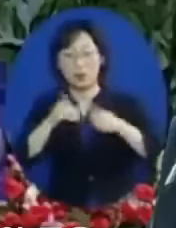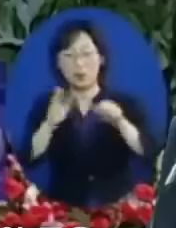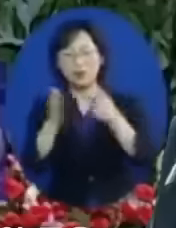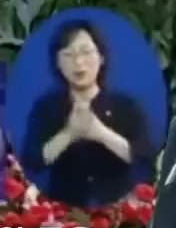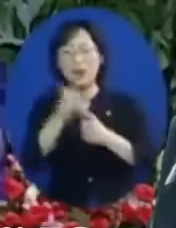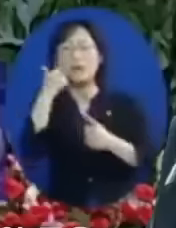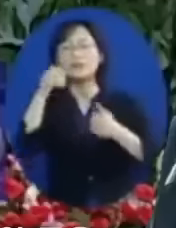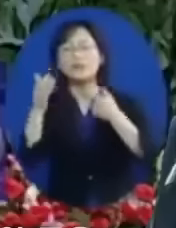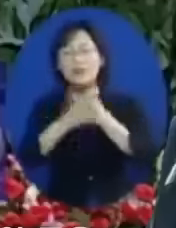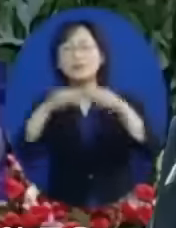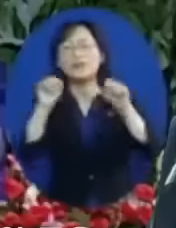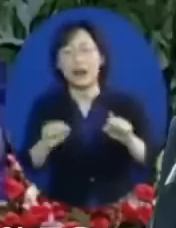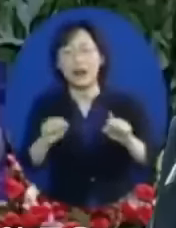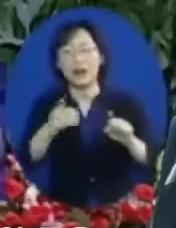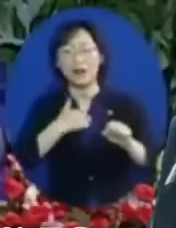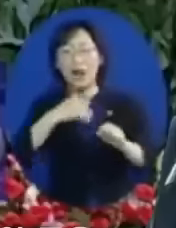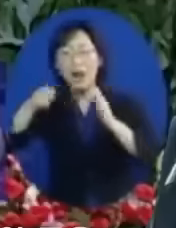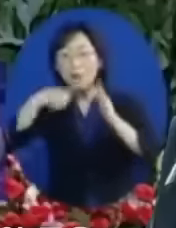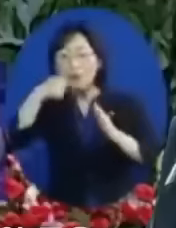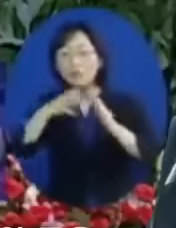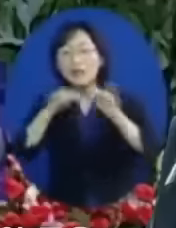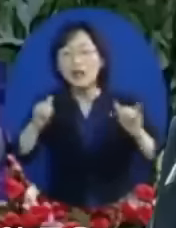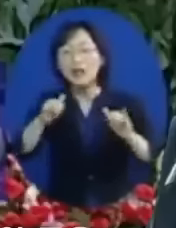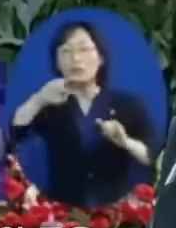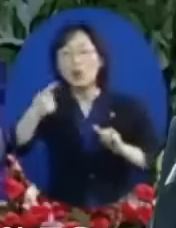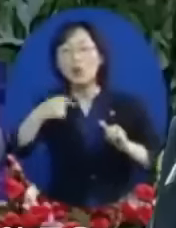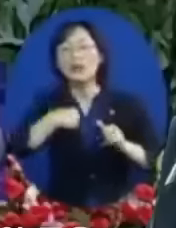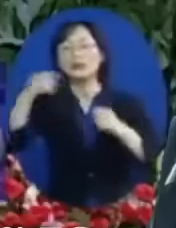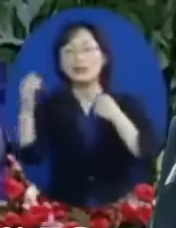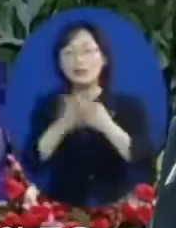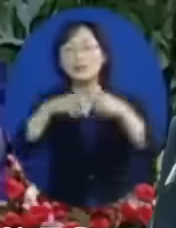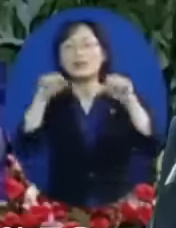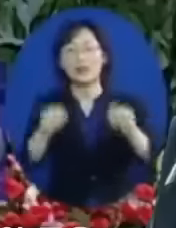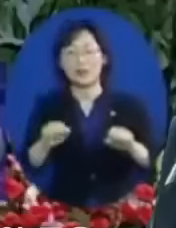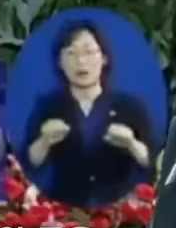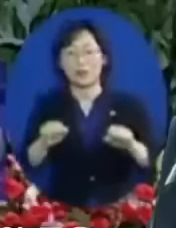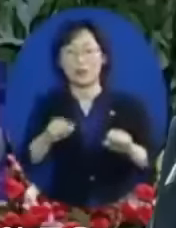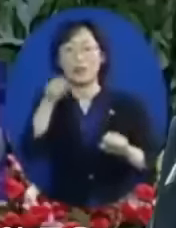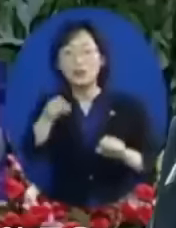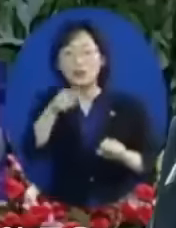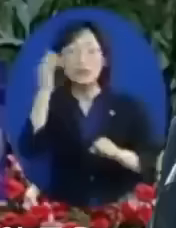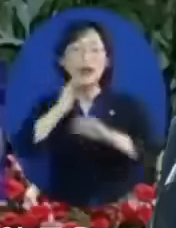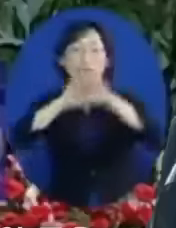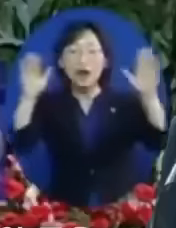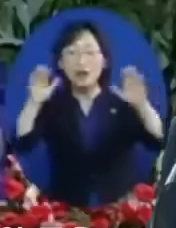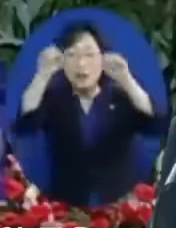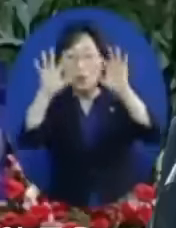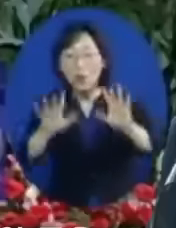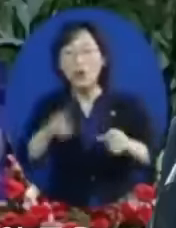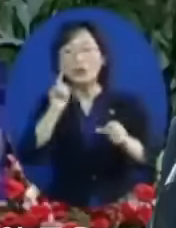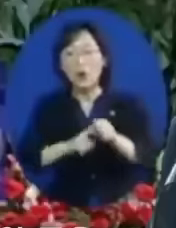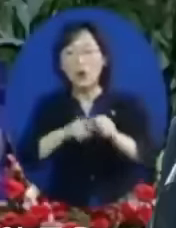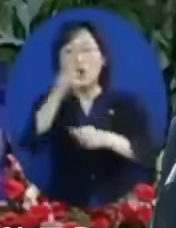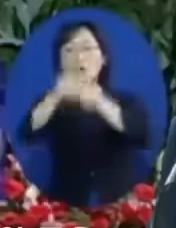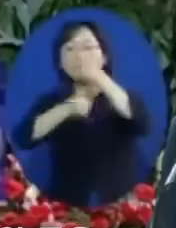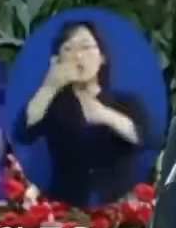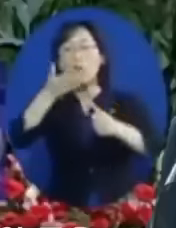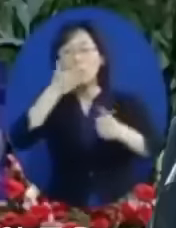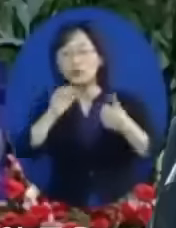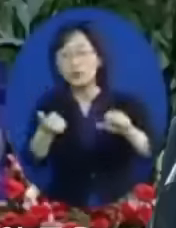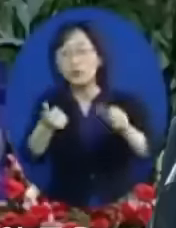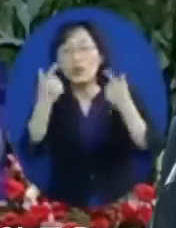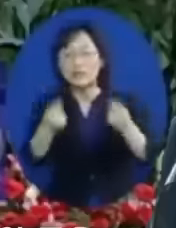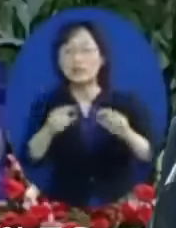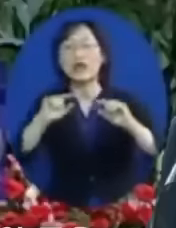말미암아 사는 것 같이 나를 먹는 그 사람도 나로 말미암아 살리라. 이것은 하늘에서 내려온 떡이니 조상들이 먹고도 죽은 것과